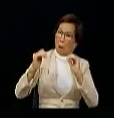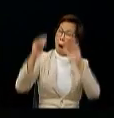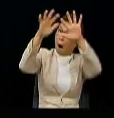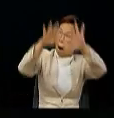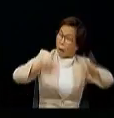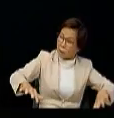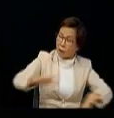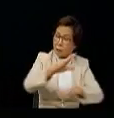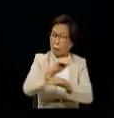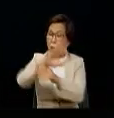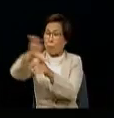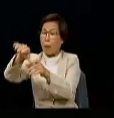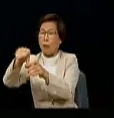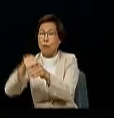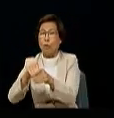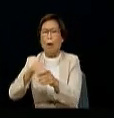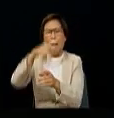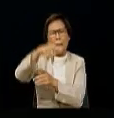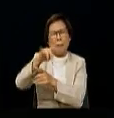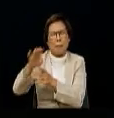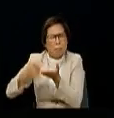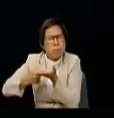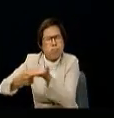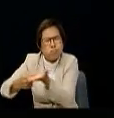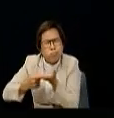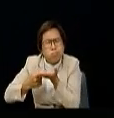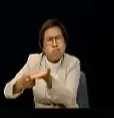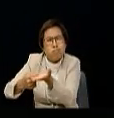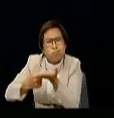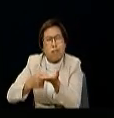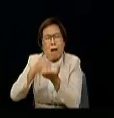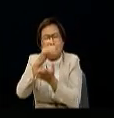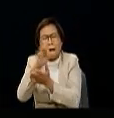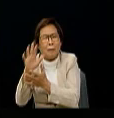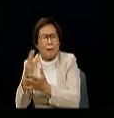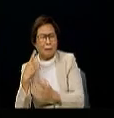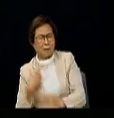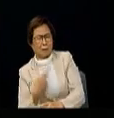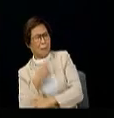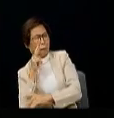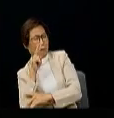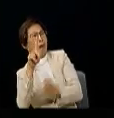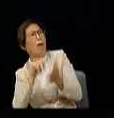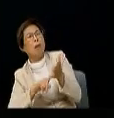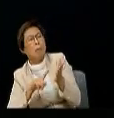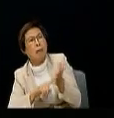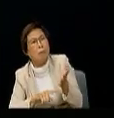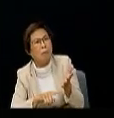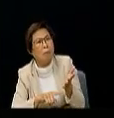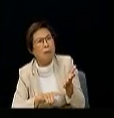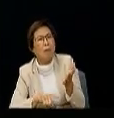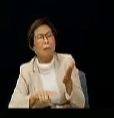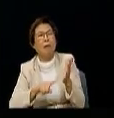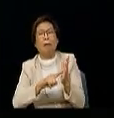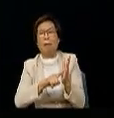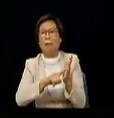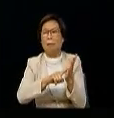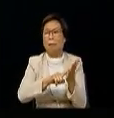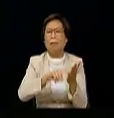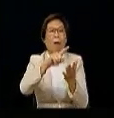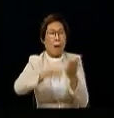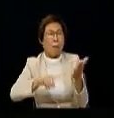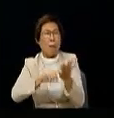termasuk di PBB dan kita melihat apakah dia misalnya akitek ke